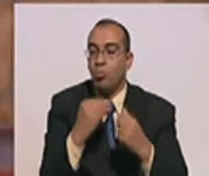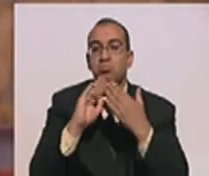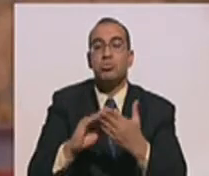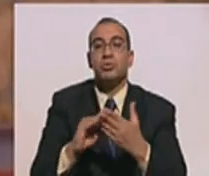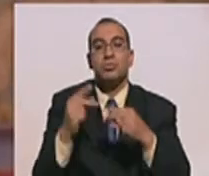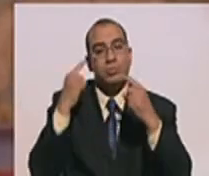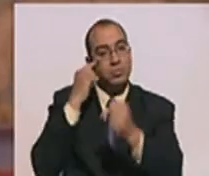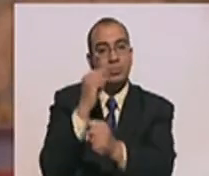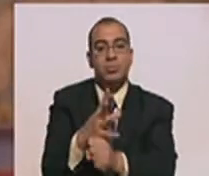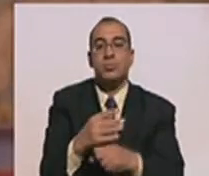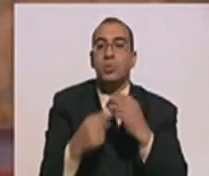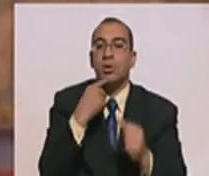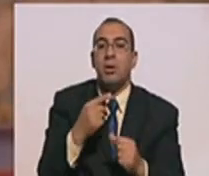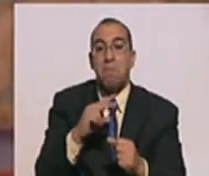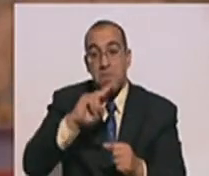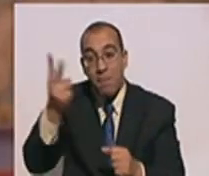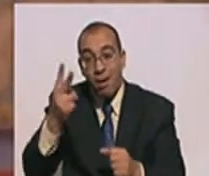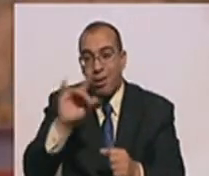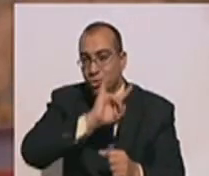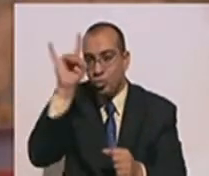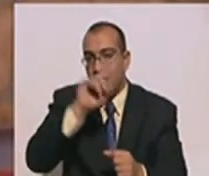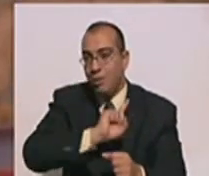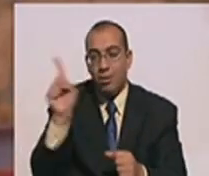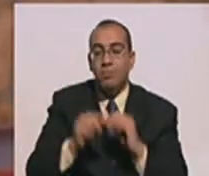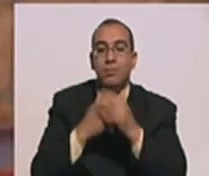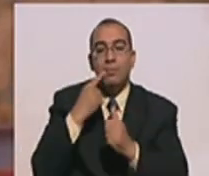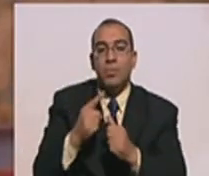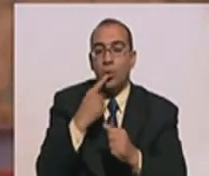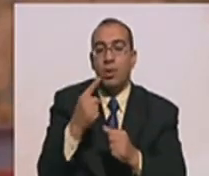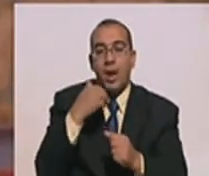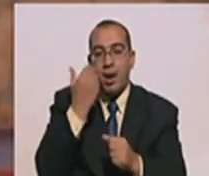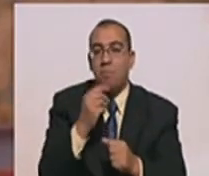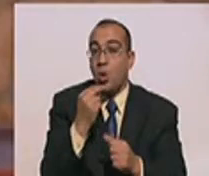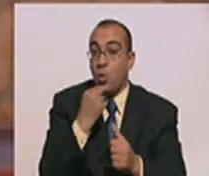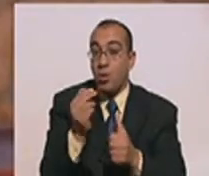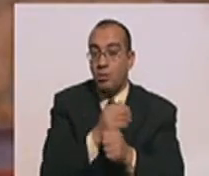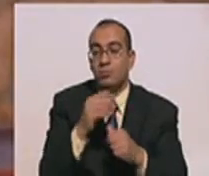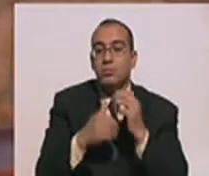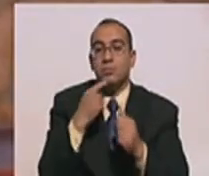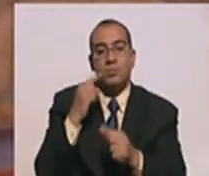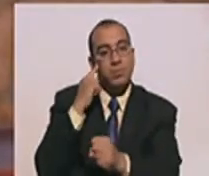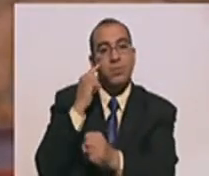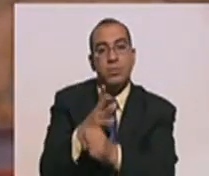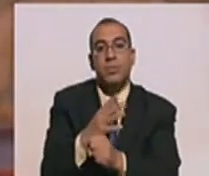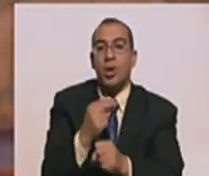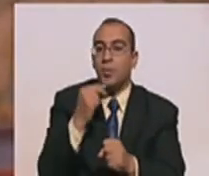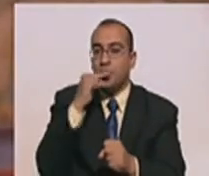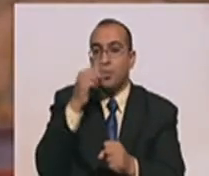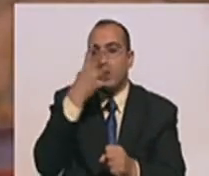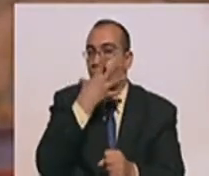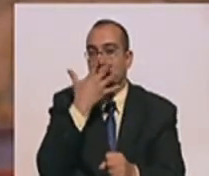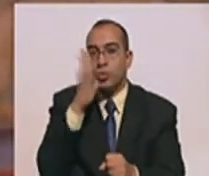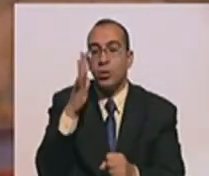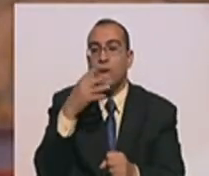عليها هي التي تقول ذلك. ولهذا الله، ما فيش عيب أبدا أبدا أبدا أن تتزين